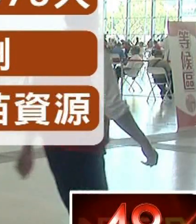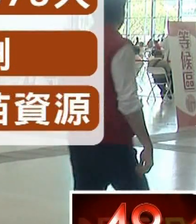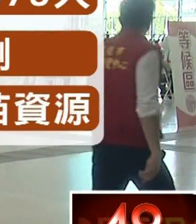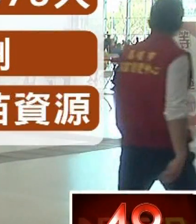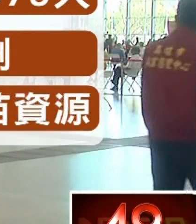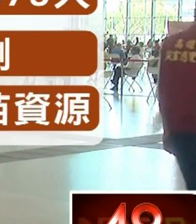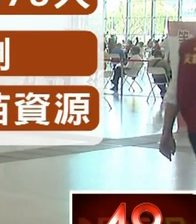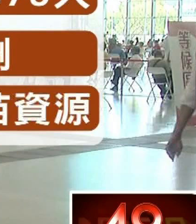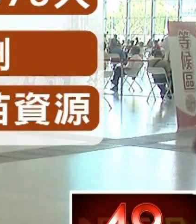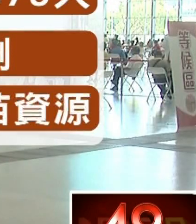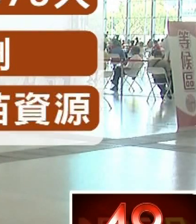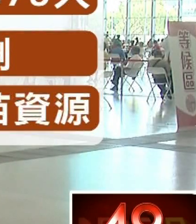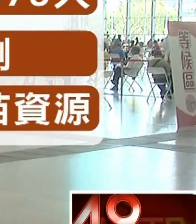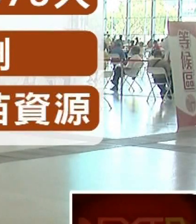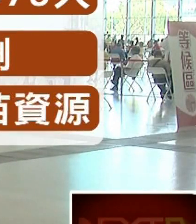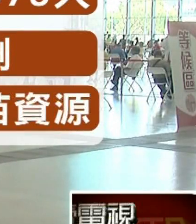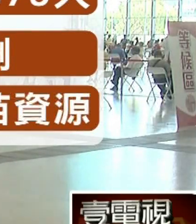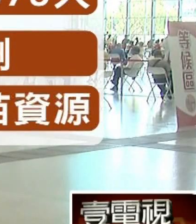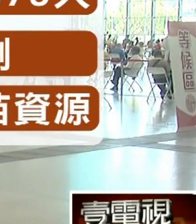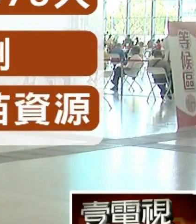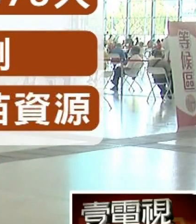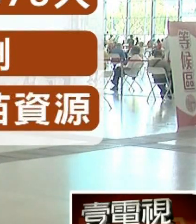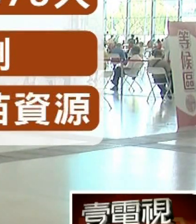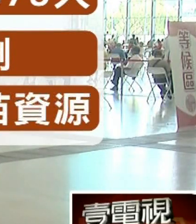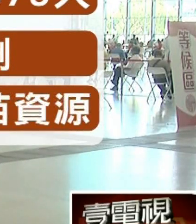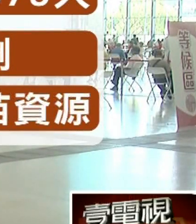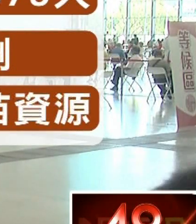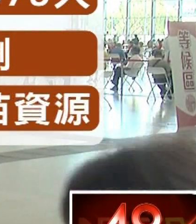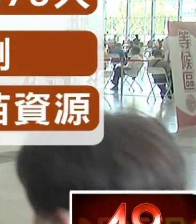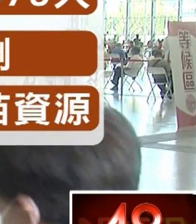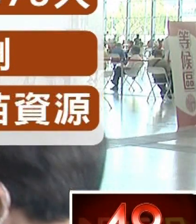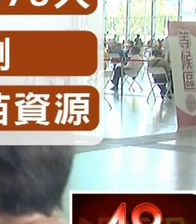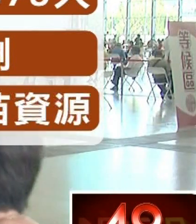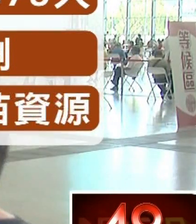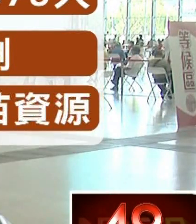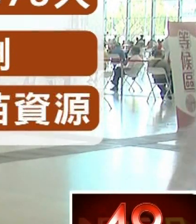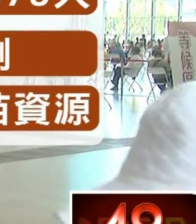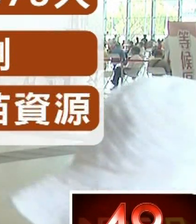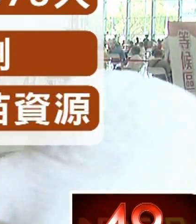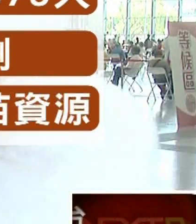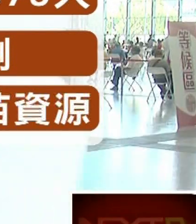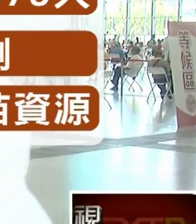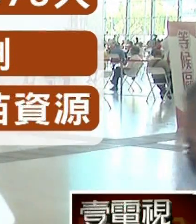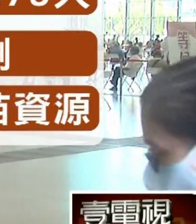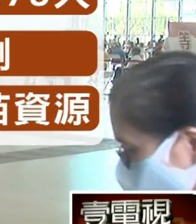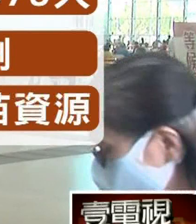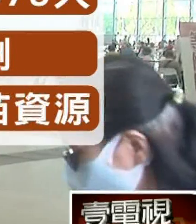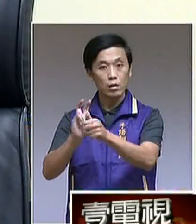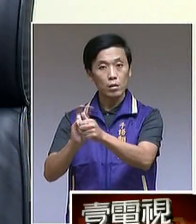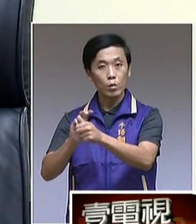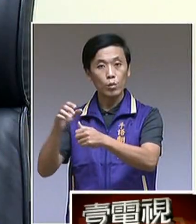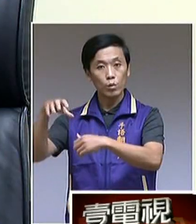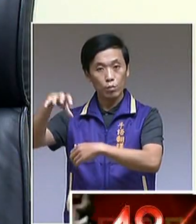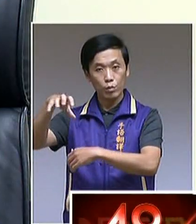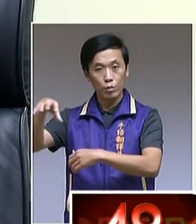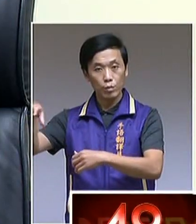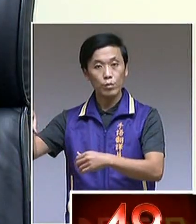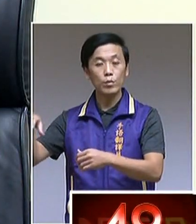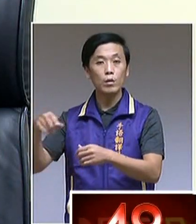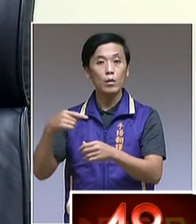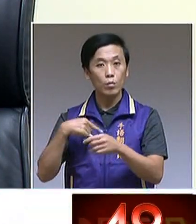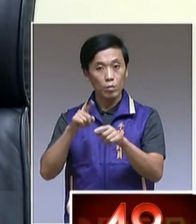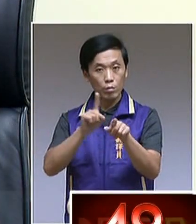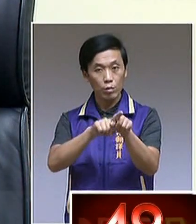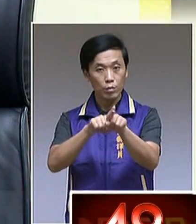7月1号获得的疫苗只有72000剂，出现缺口才会协请中央调度闲置疫苗资源。 这部分我们会依